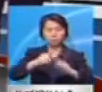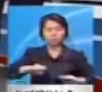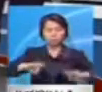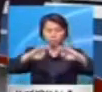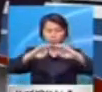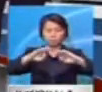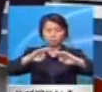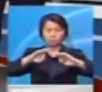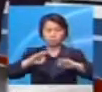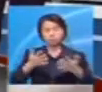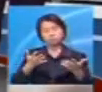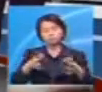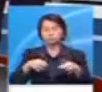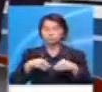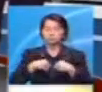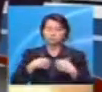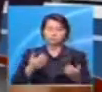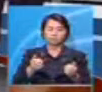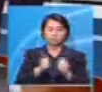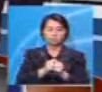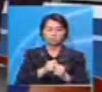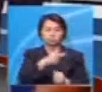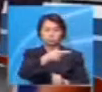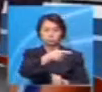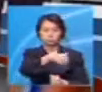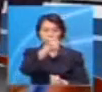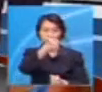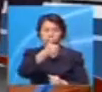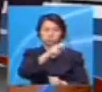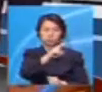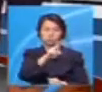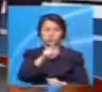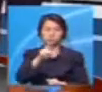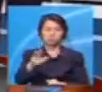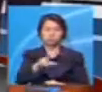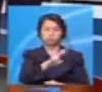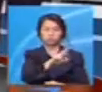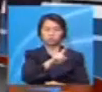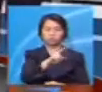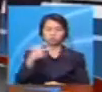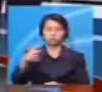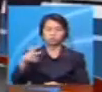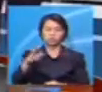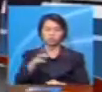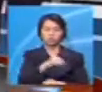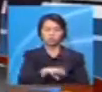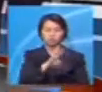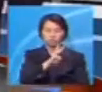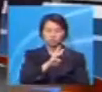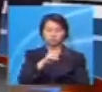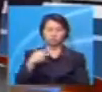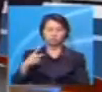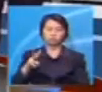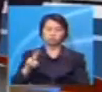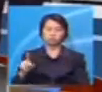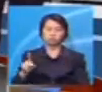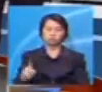final akur kehebatan Tontowi Ahmad Liliana Nasir 2123 2113 dan